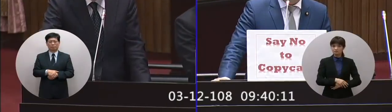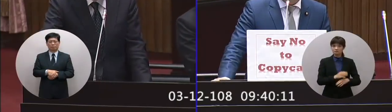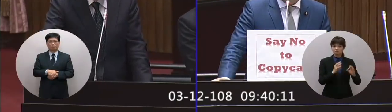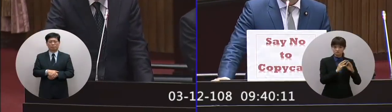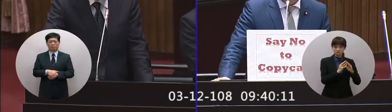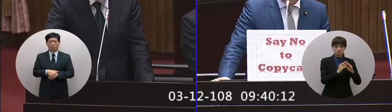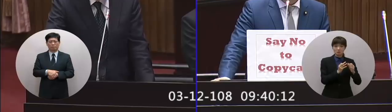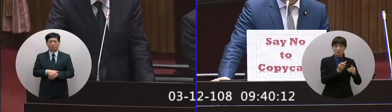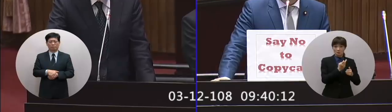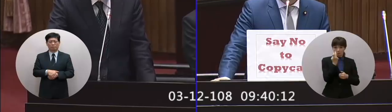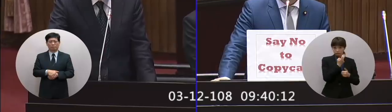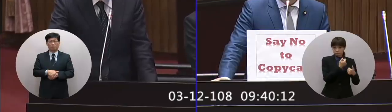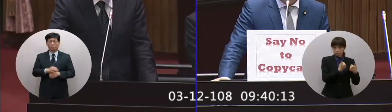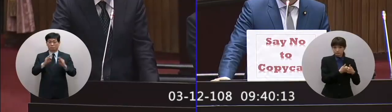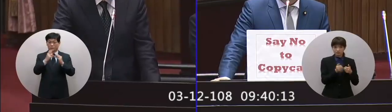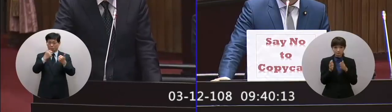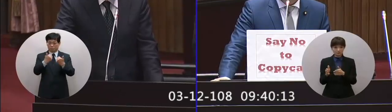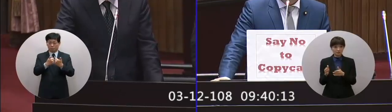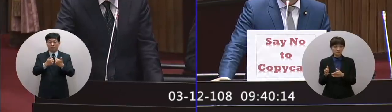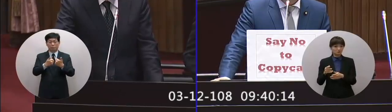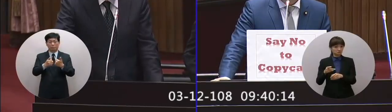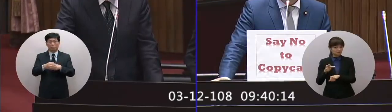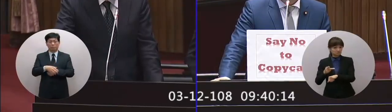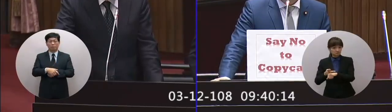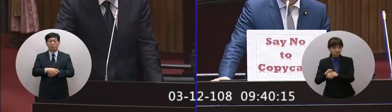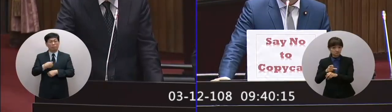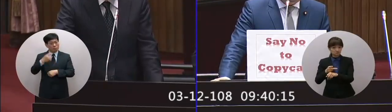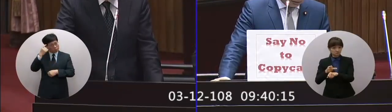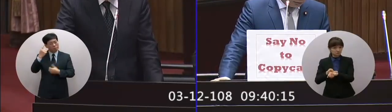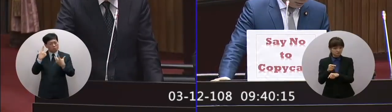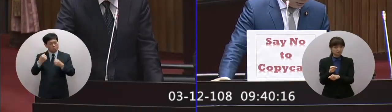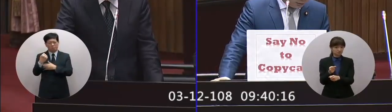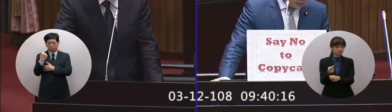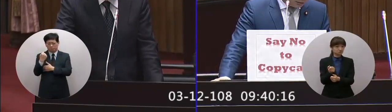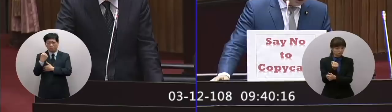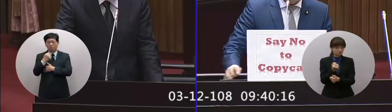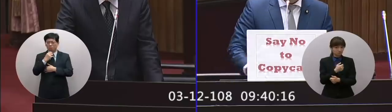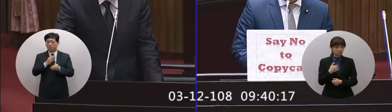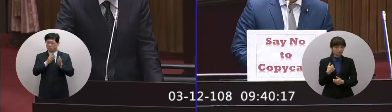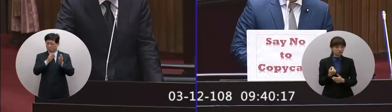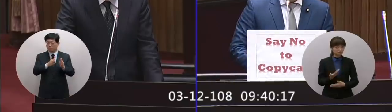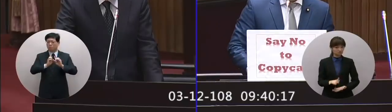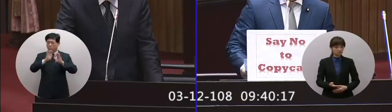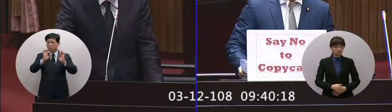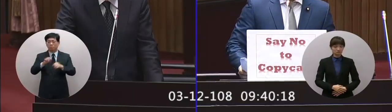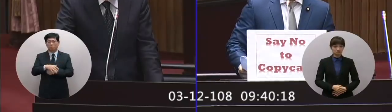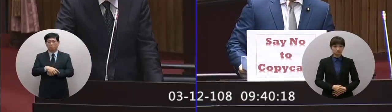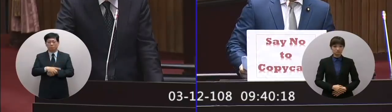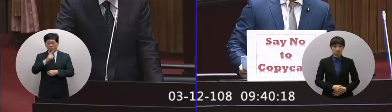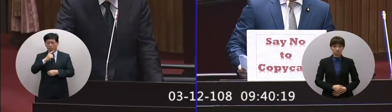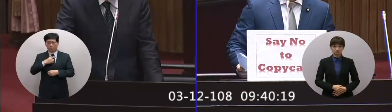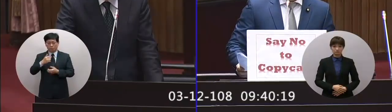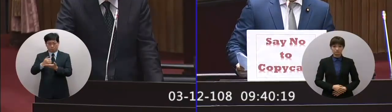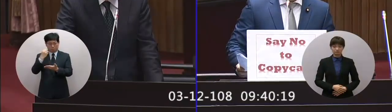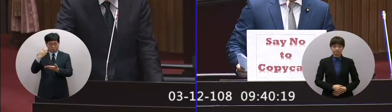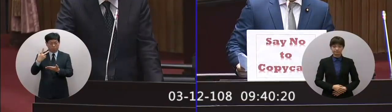金融科技吗？ 金管会，我想一再的努力的去宣示，我们要导入金